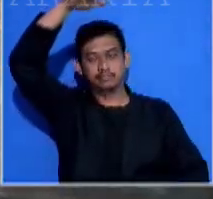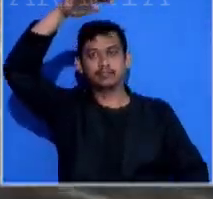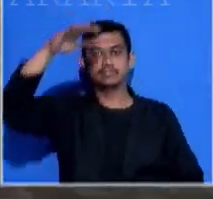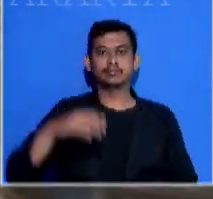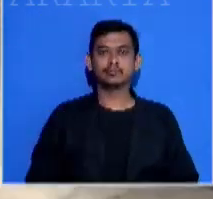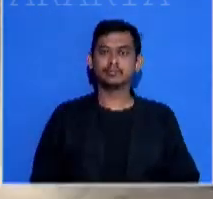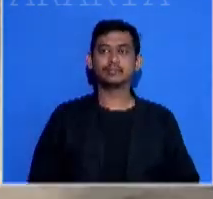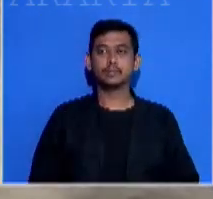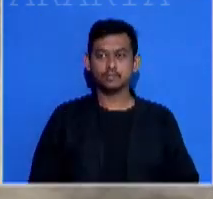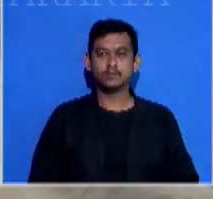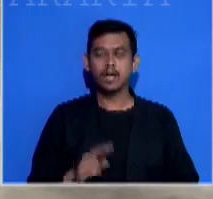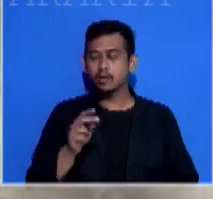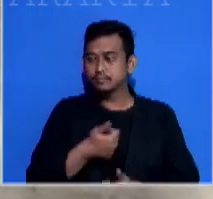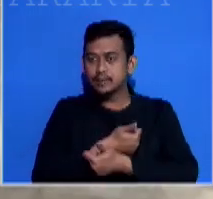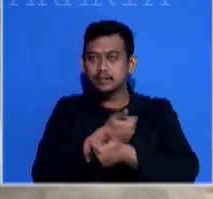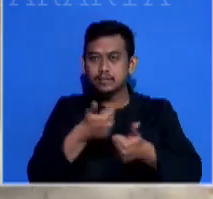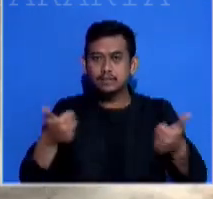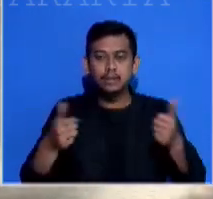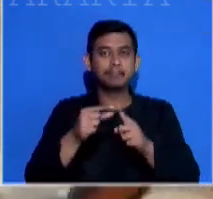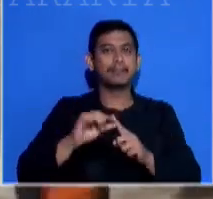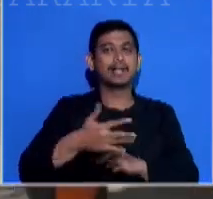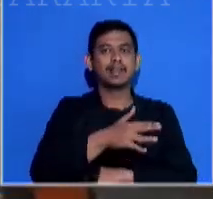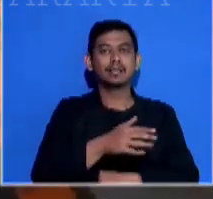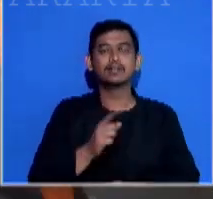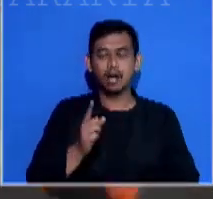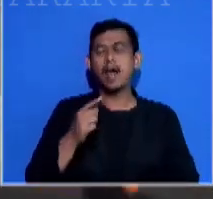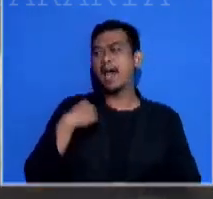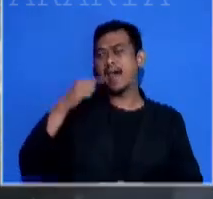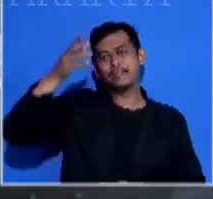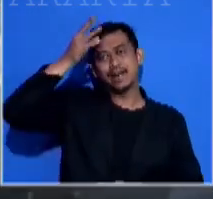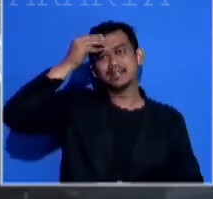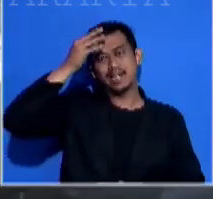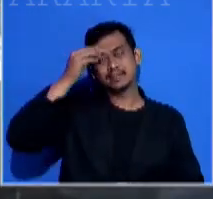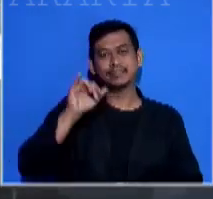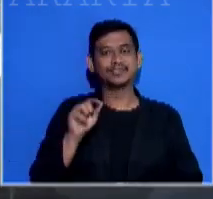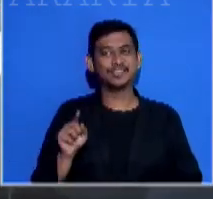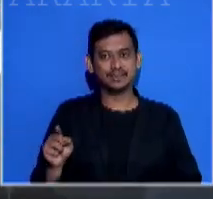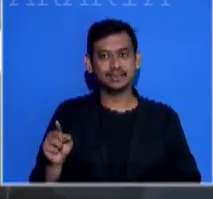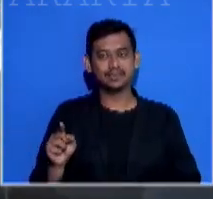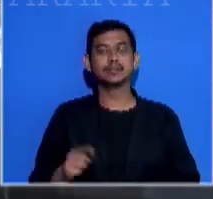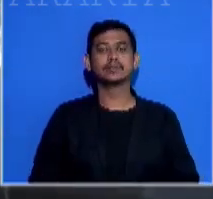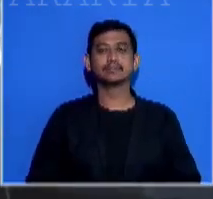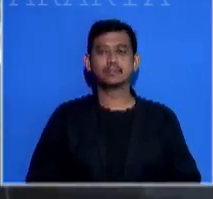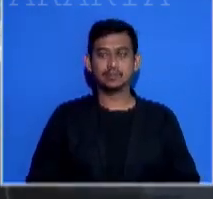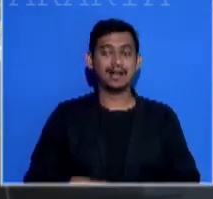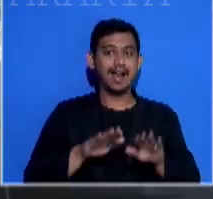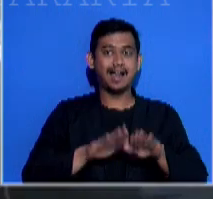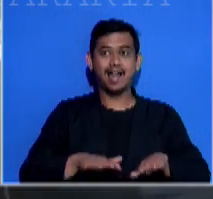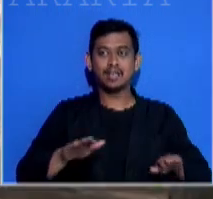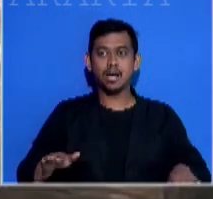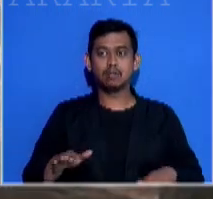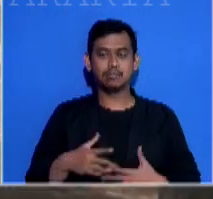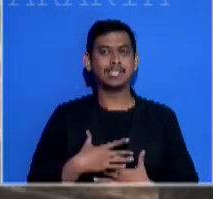kebersihan dan kesehatan menjadi salah satu materi pembelajaran P5 dan aksi bersih pantai menjadi bagian pembelajaran bagi siswa untuk peduli terhadap